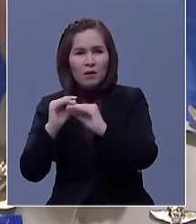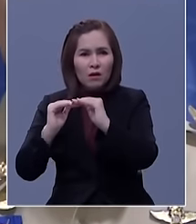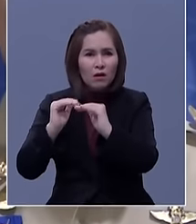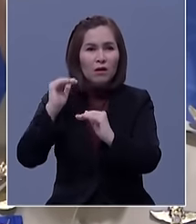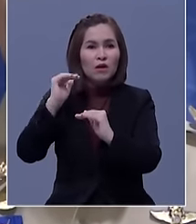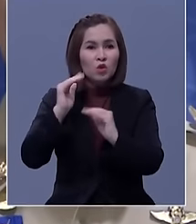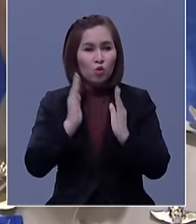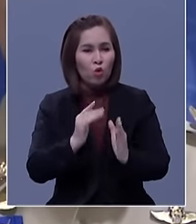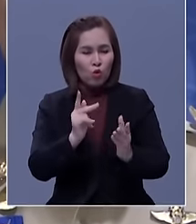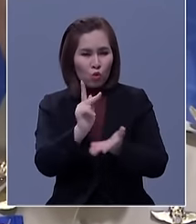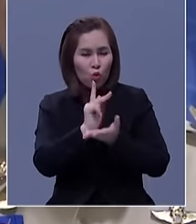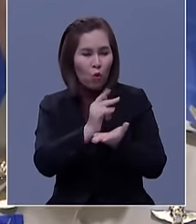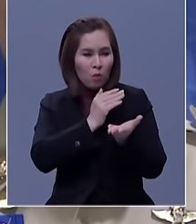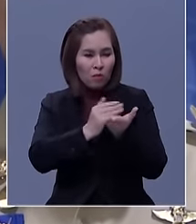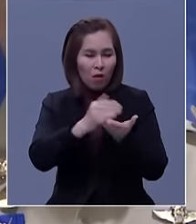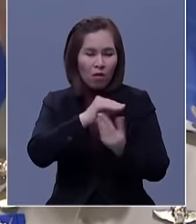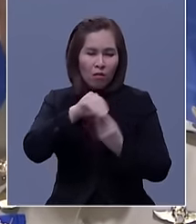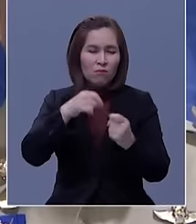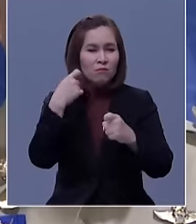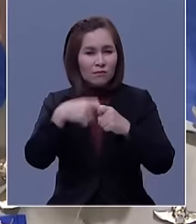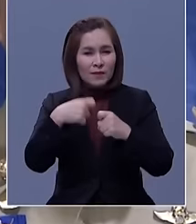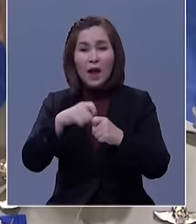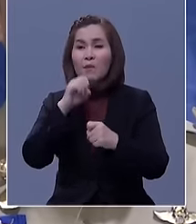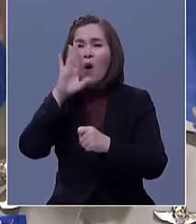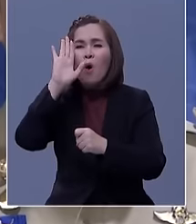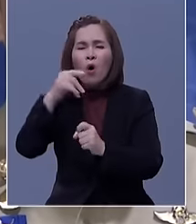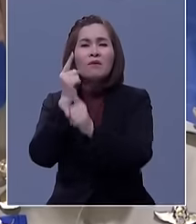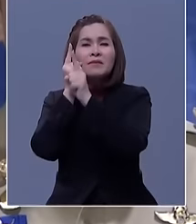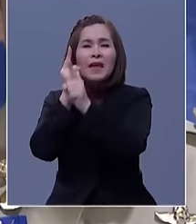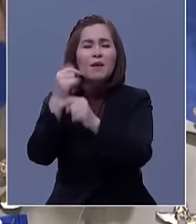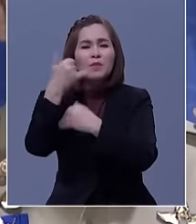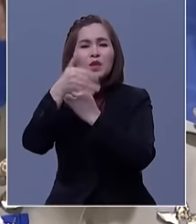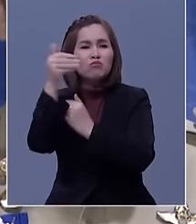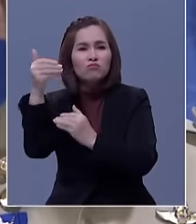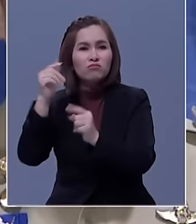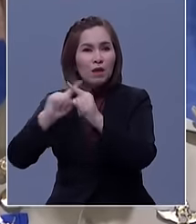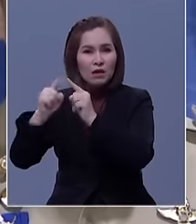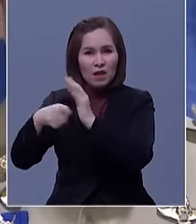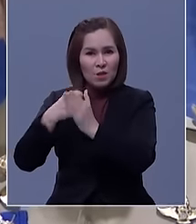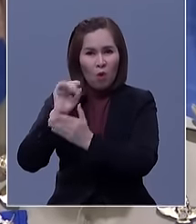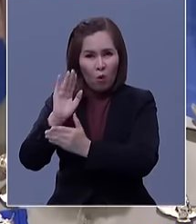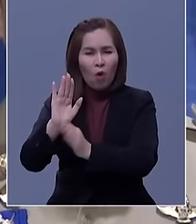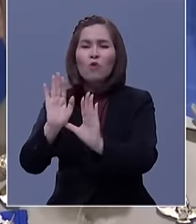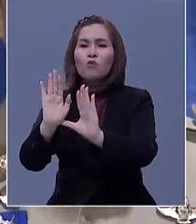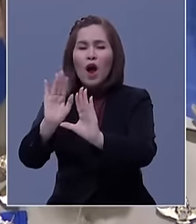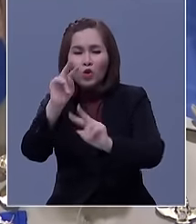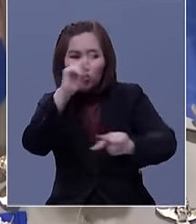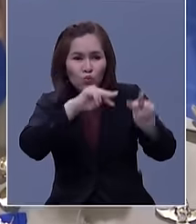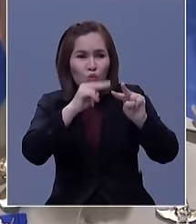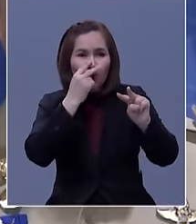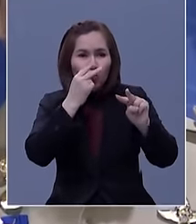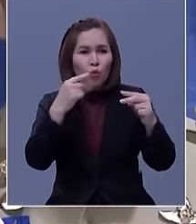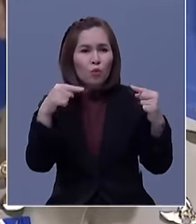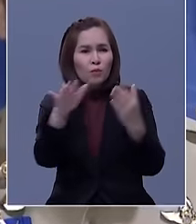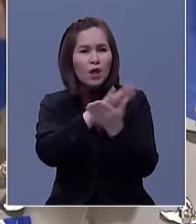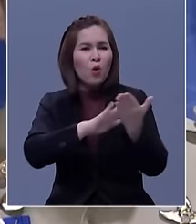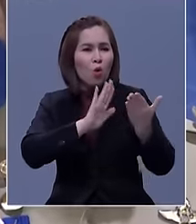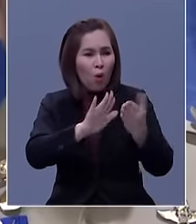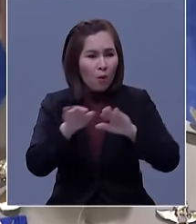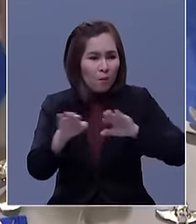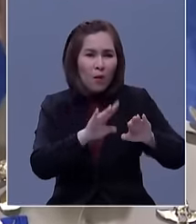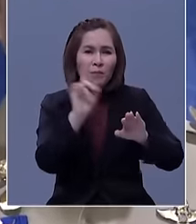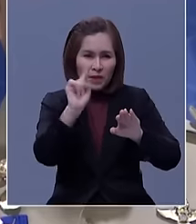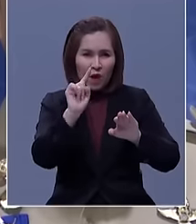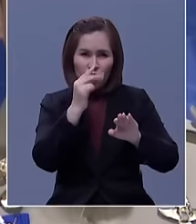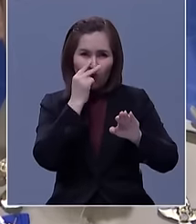กู้ดังนั้นจะไปอ้างเหตุผลดอกเบี้ยนานาชาติอะไรก็แล้วแต่นะครับขอให้สำรวจตัวเองก่อนนะฮะแล้วดูความพร้อม